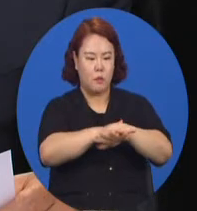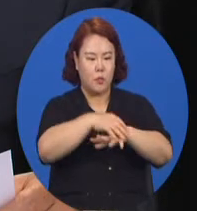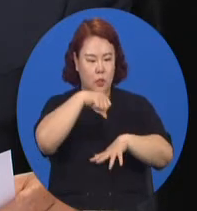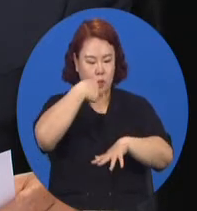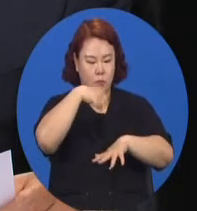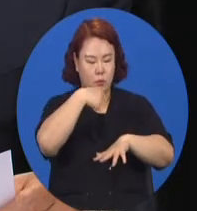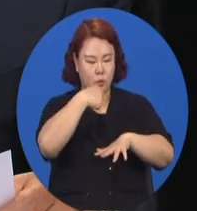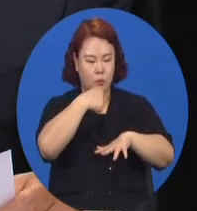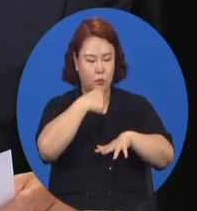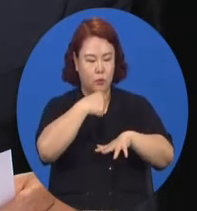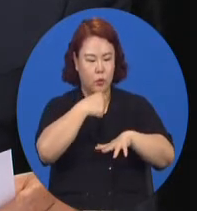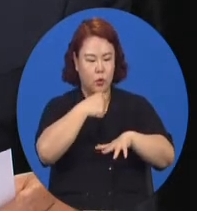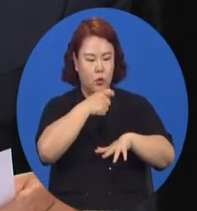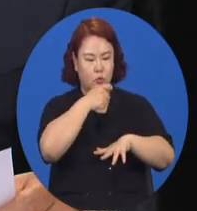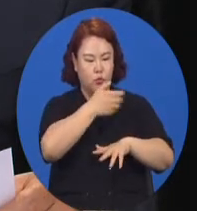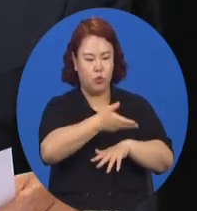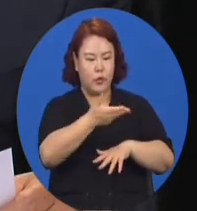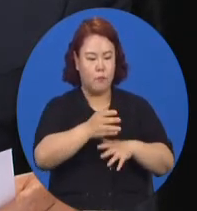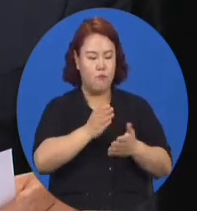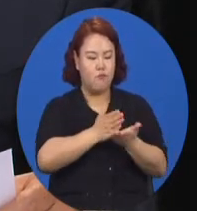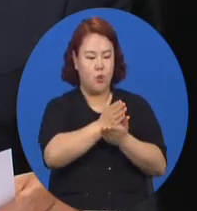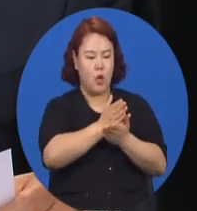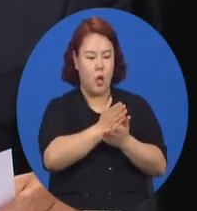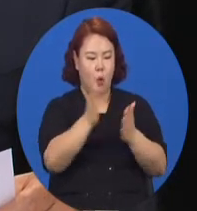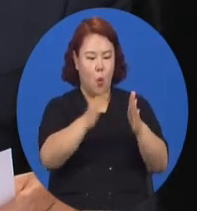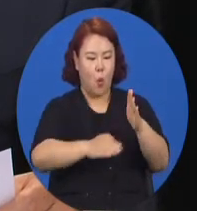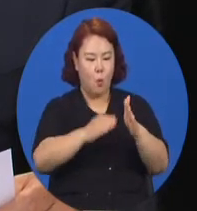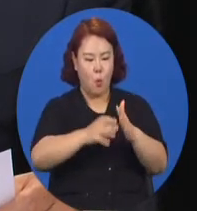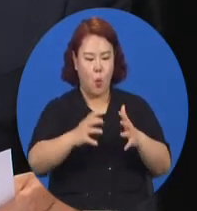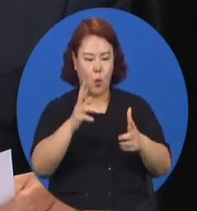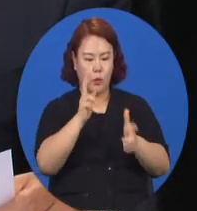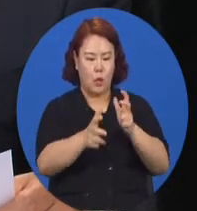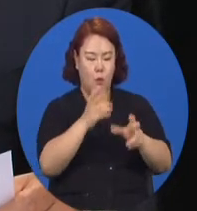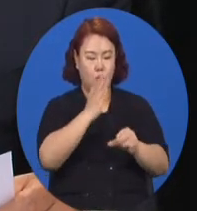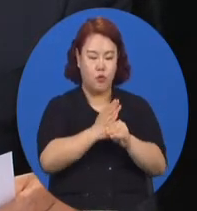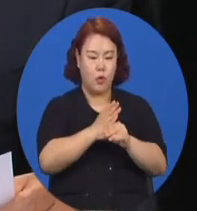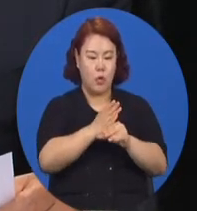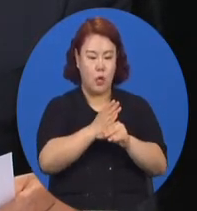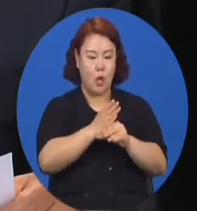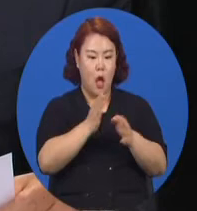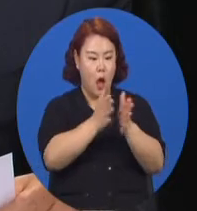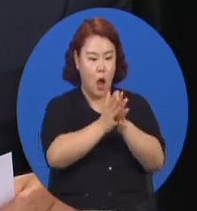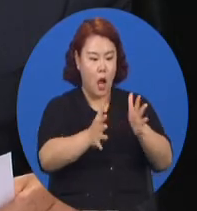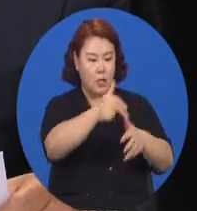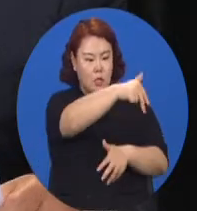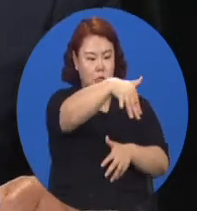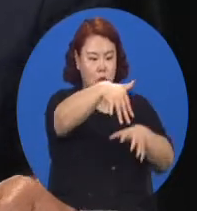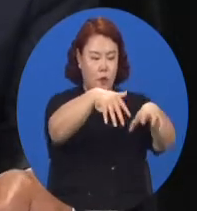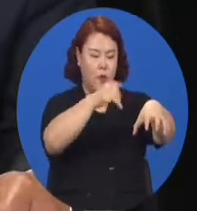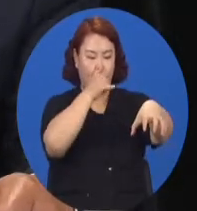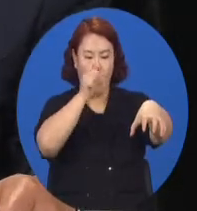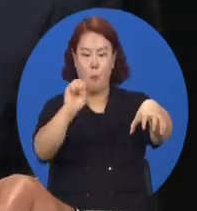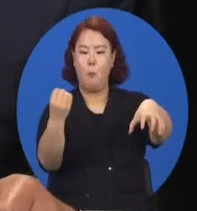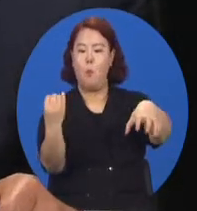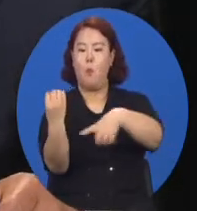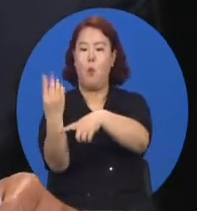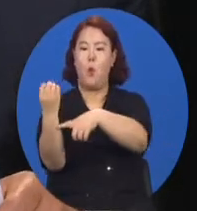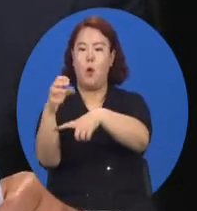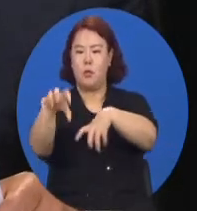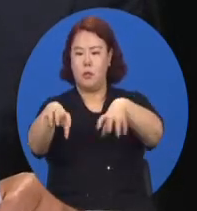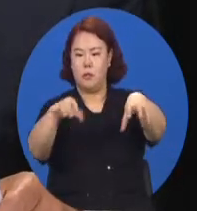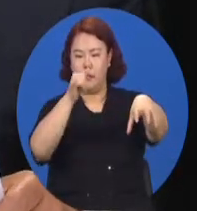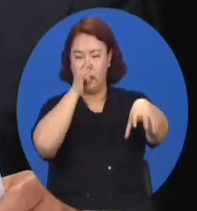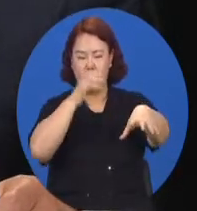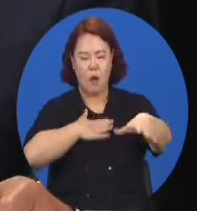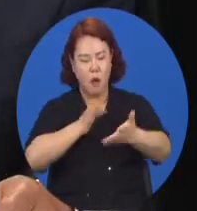농림식품수산부에서 공모사업을 하는 사업이 있습니다. 그 아파트들이 재청과 보은근에 각각 있습니다. 제가 비싸다고 말씀드린